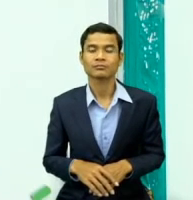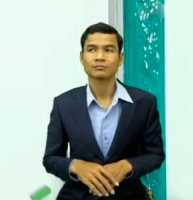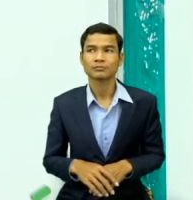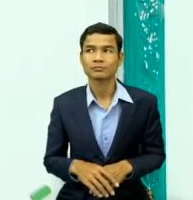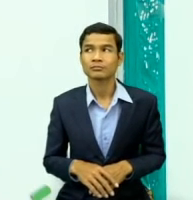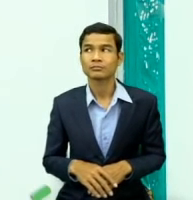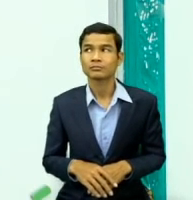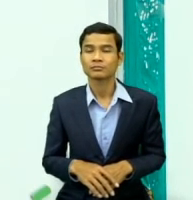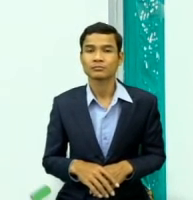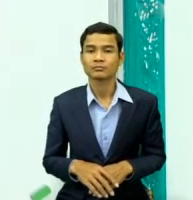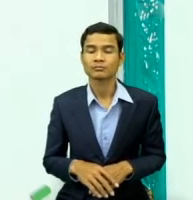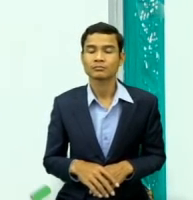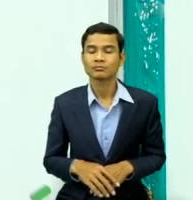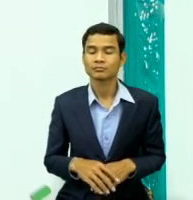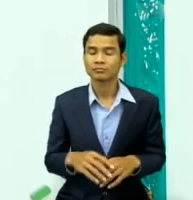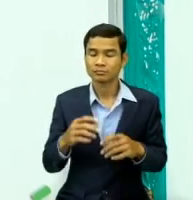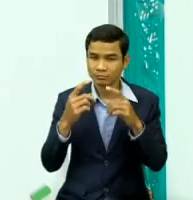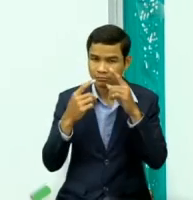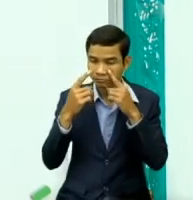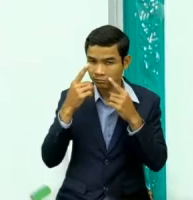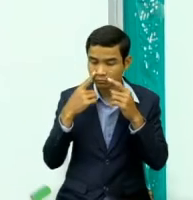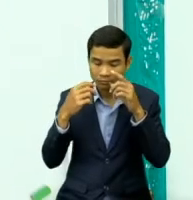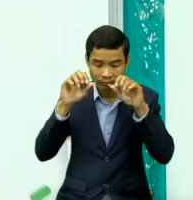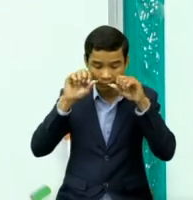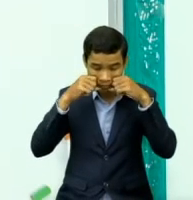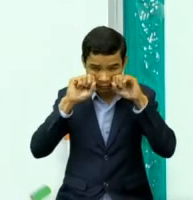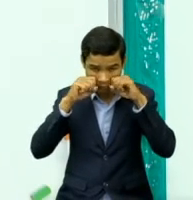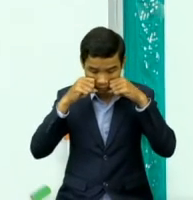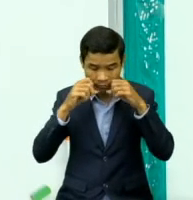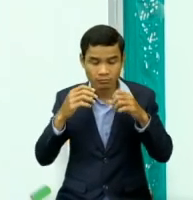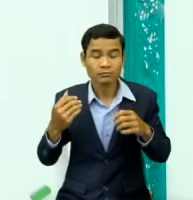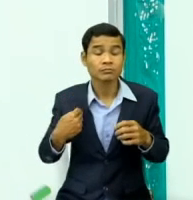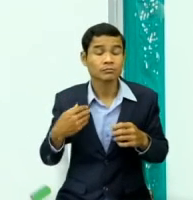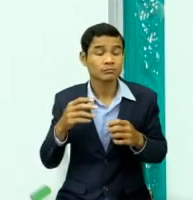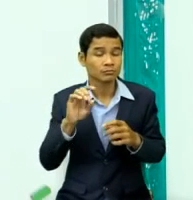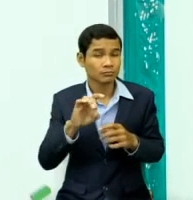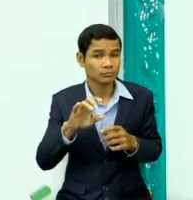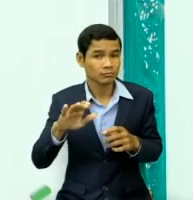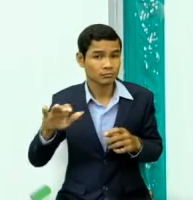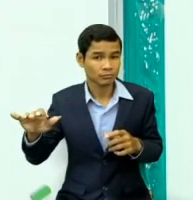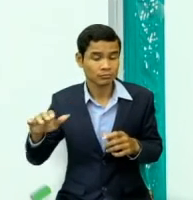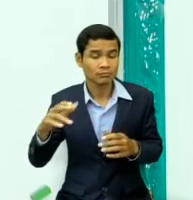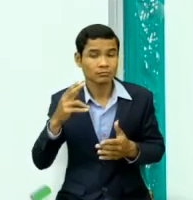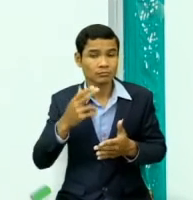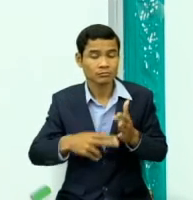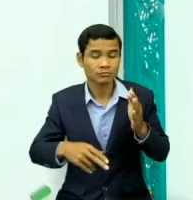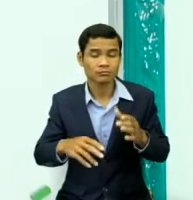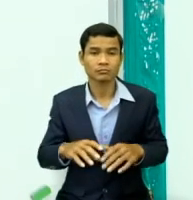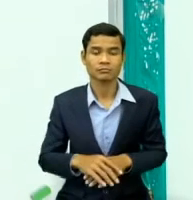chà chùm nga ngá miết ạ sò